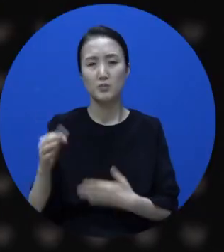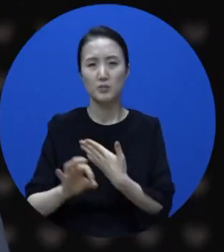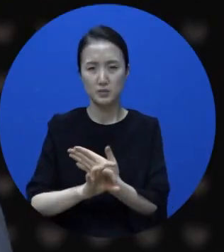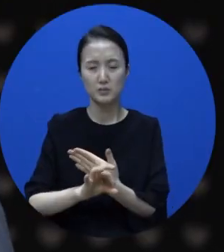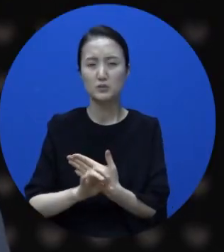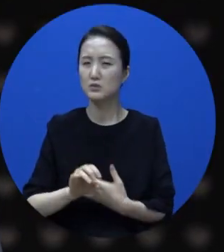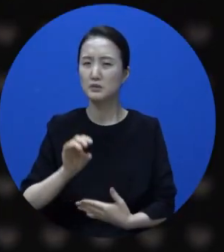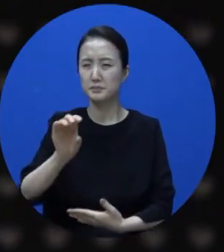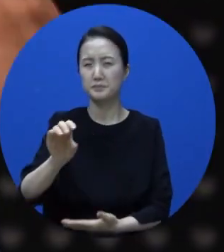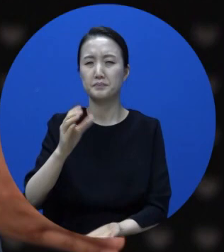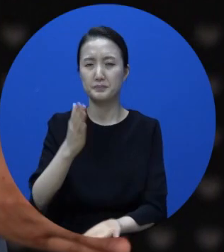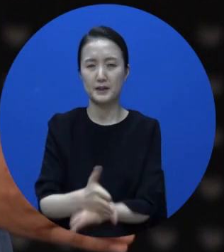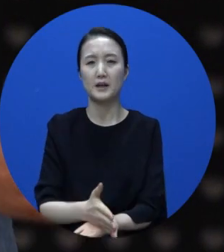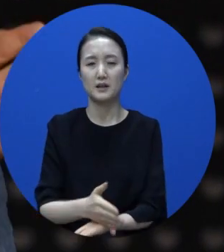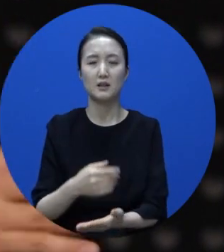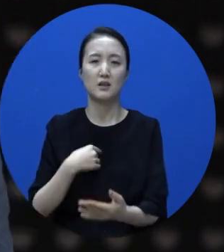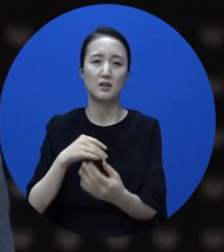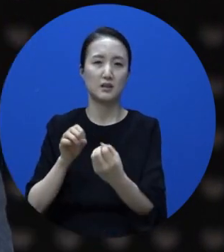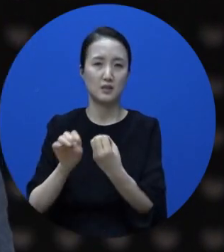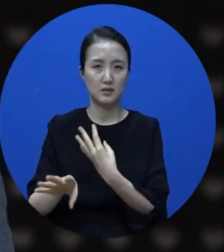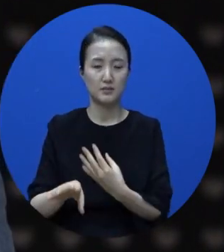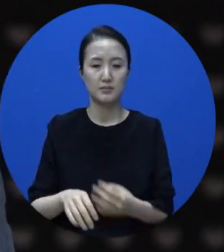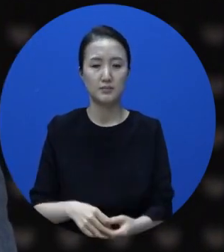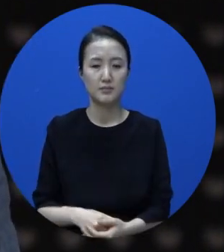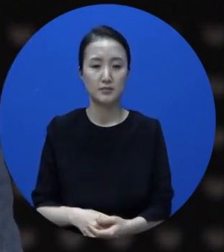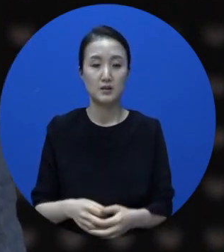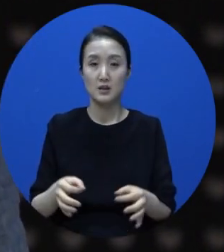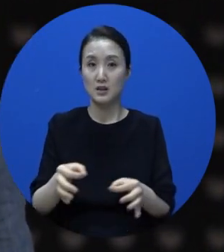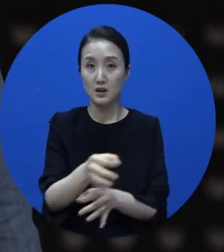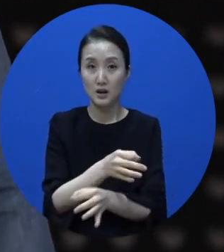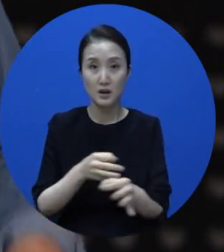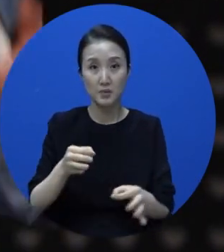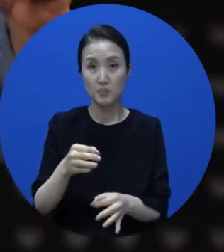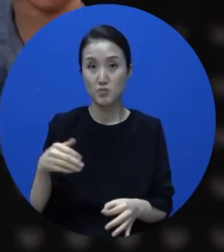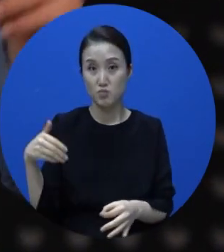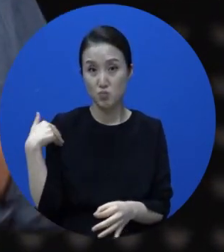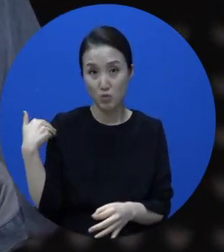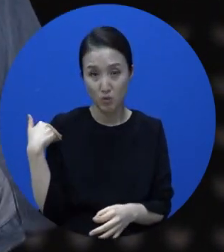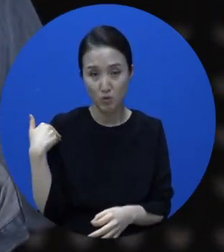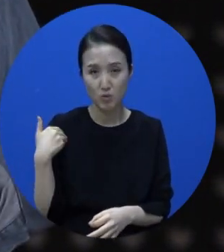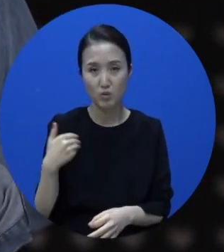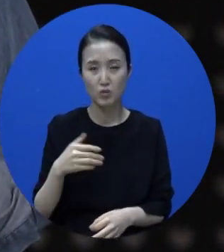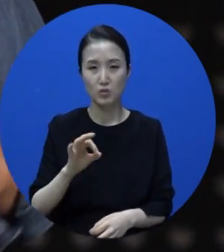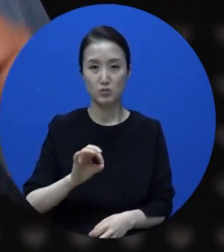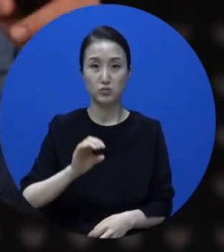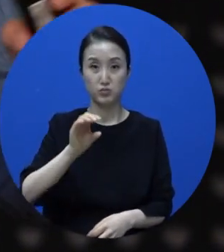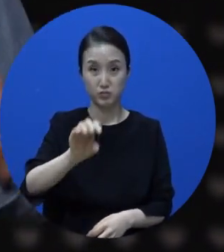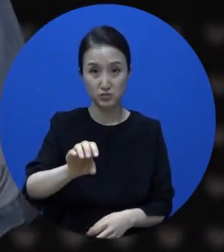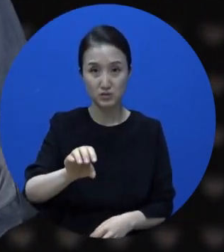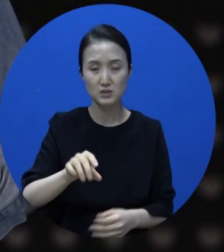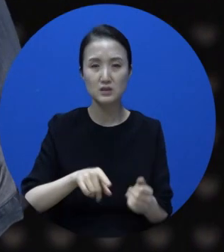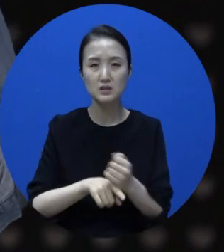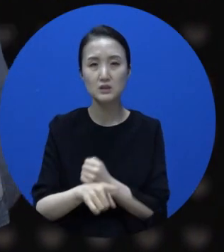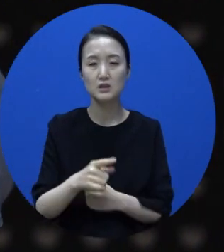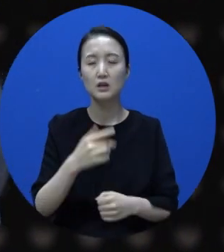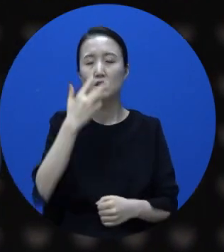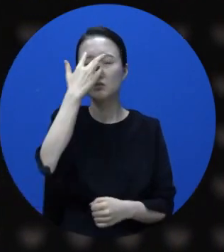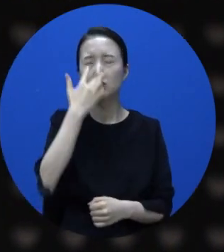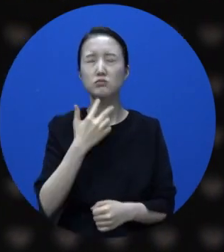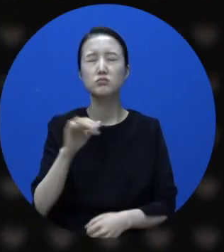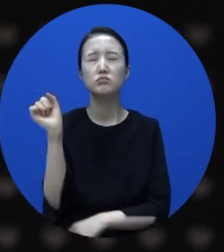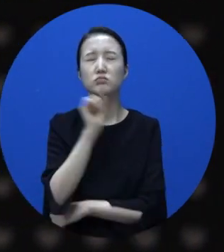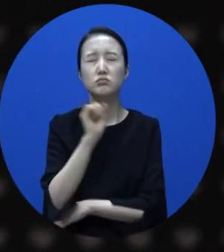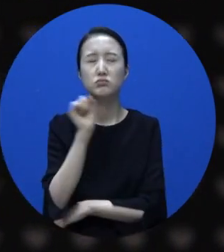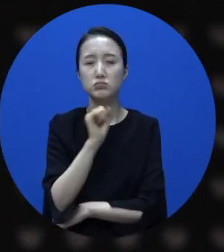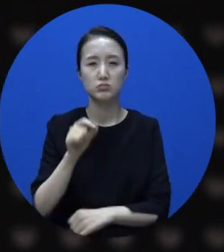전제가 있습니다 경제를 모르고 투자하지 마세요 그럼 그치게 대체 뭐라고 단 끝나면 경제를 모르고 투자하는